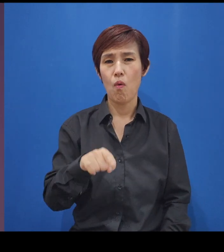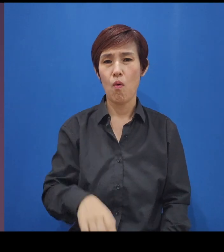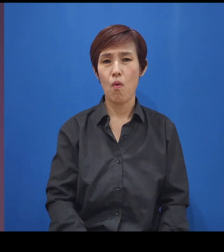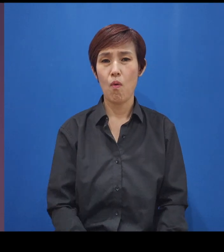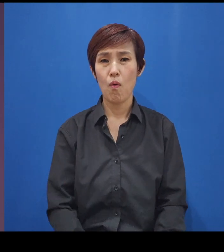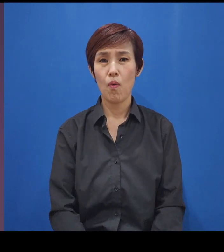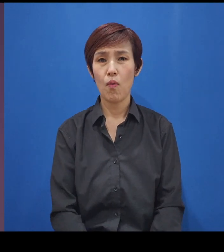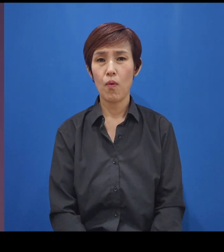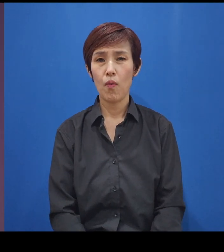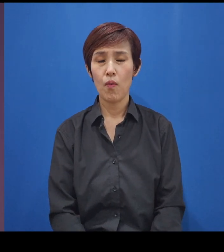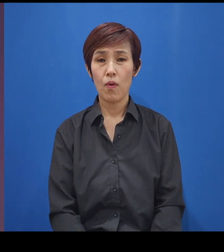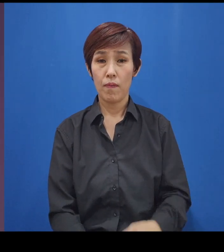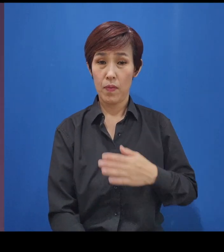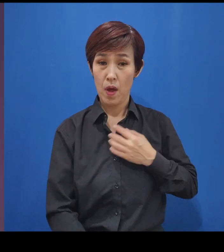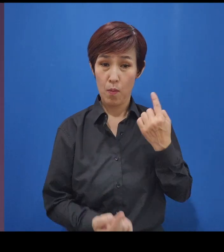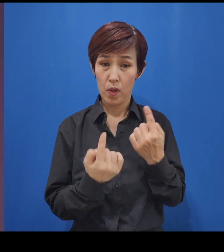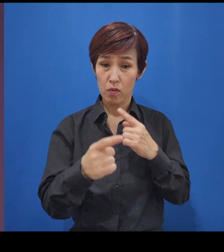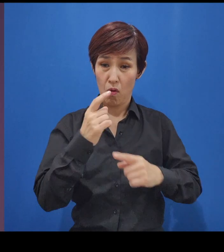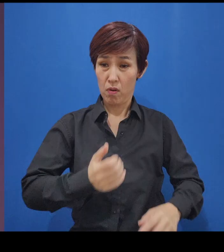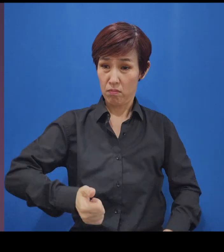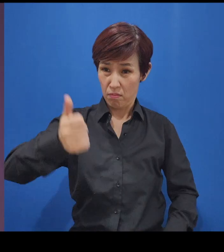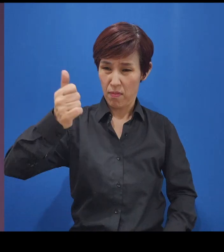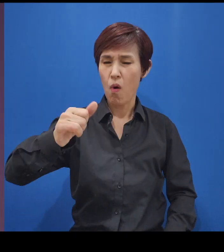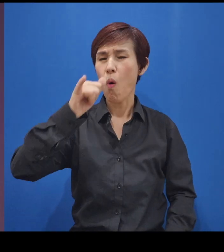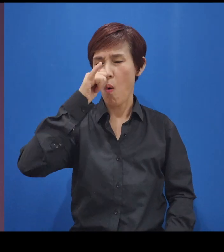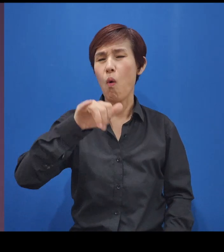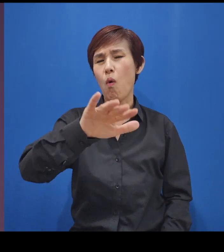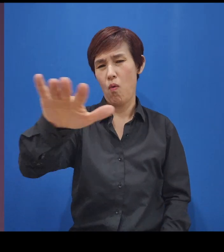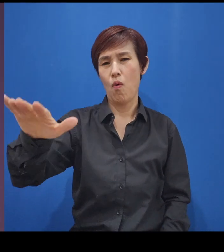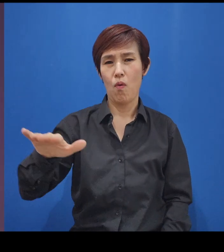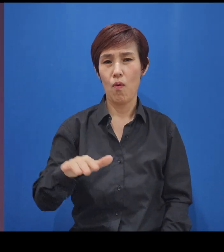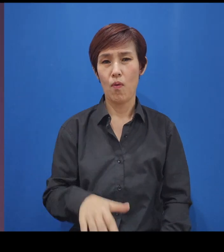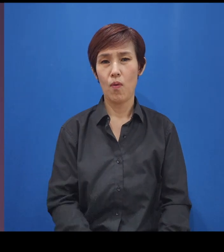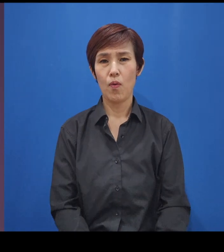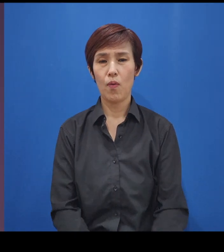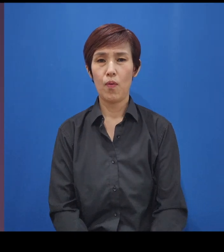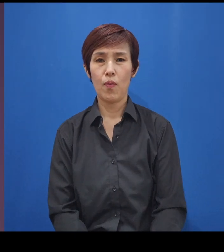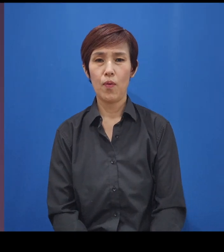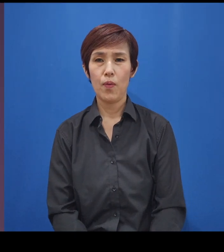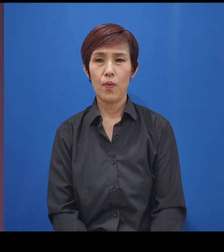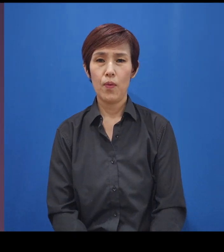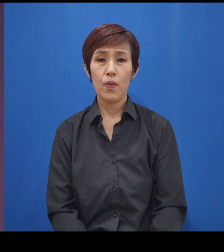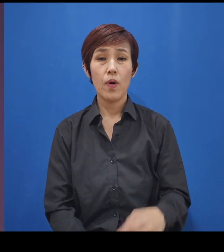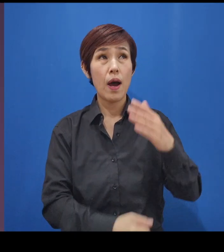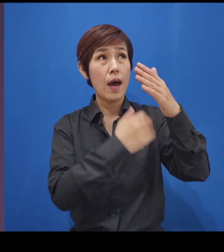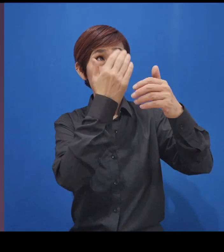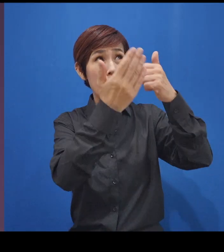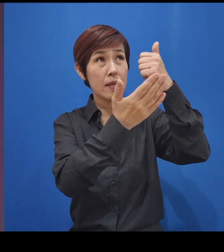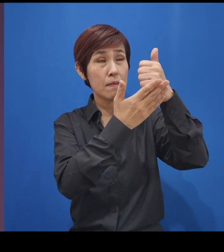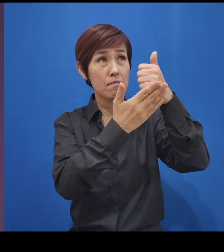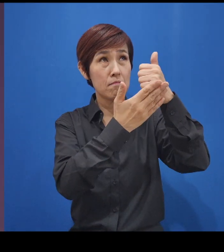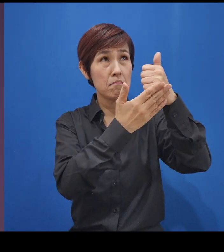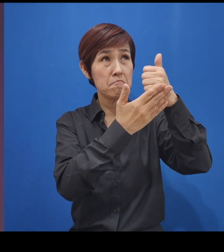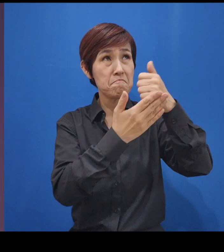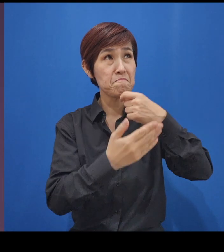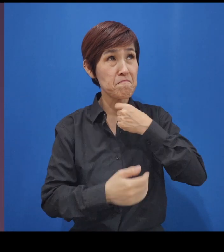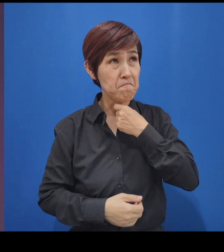얼마든 제 옆에 왕보다 나은, 저보다 나은 사람이 있을 수 있으니 하나님 기뻐하시면